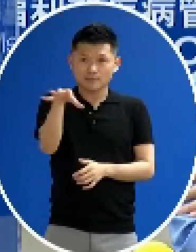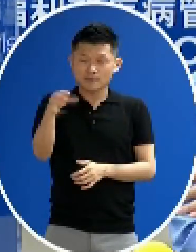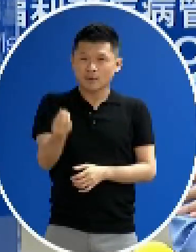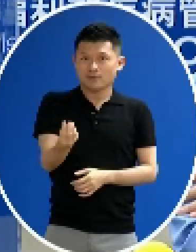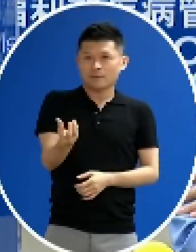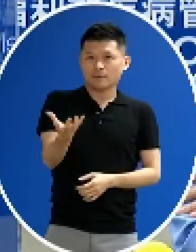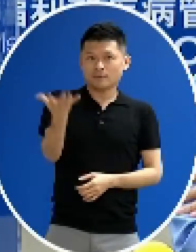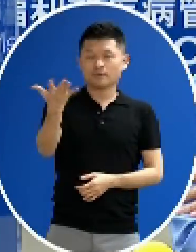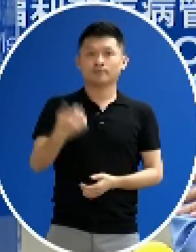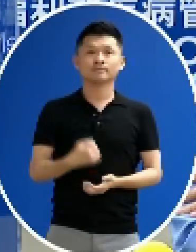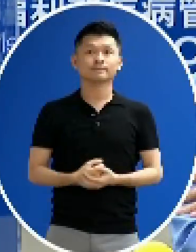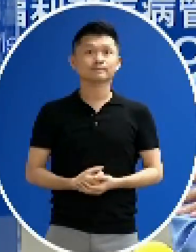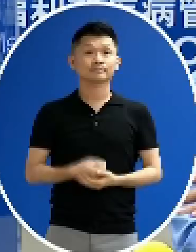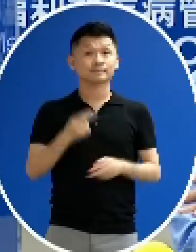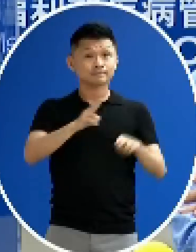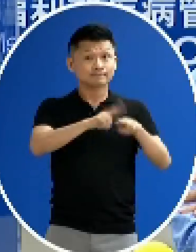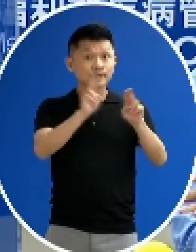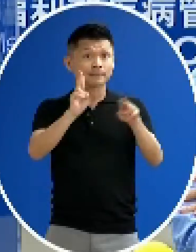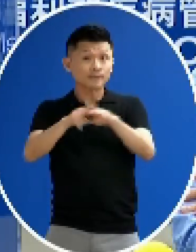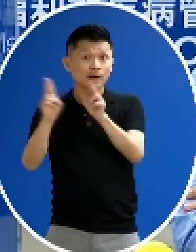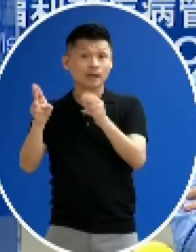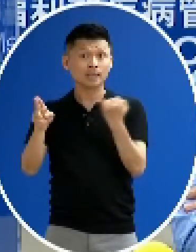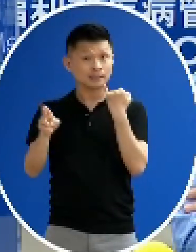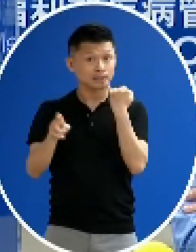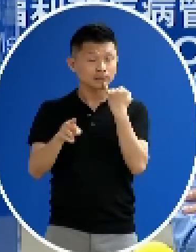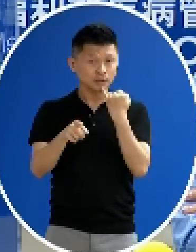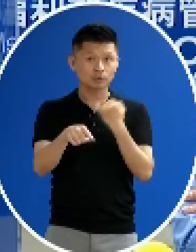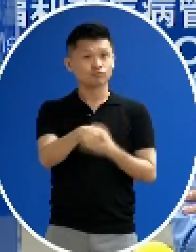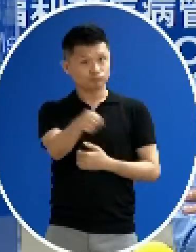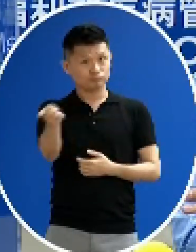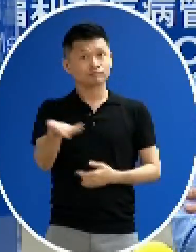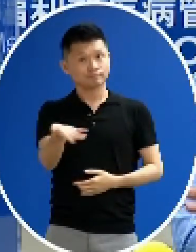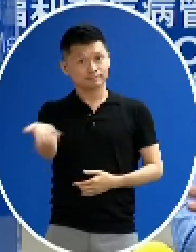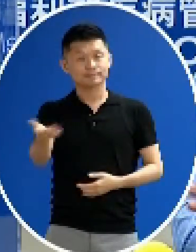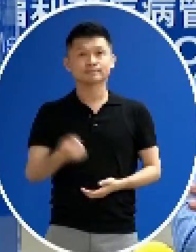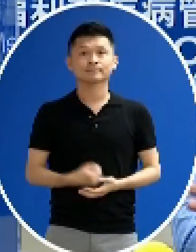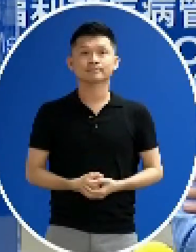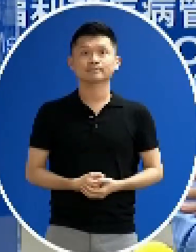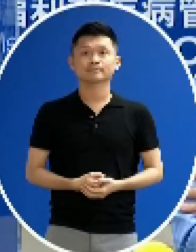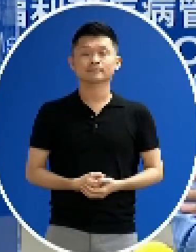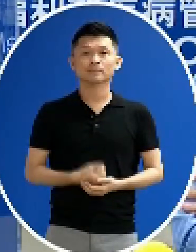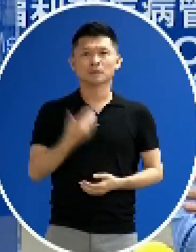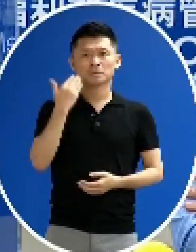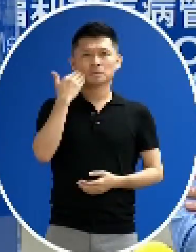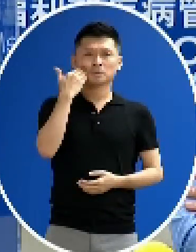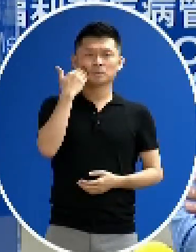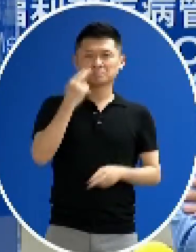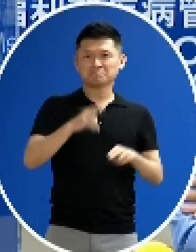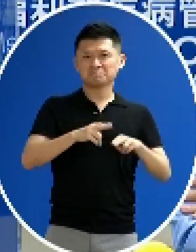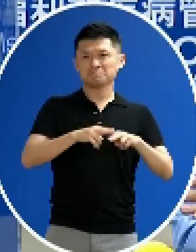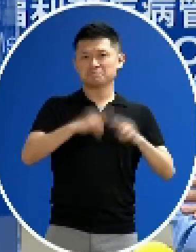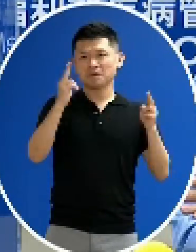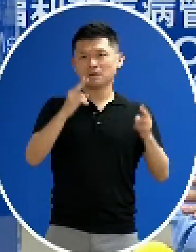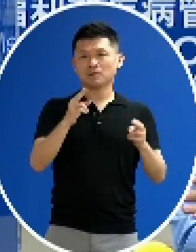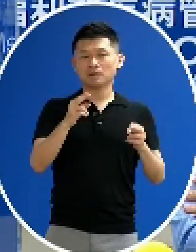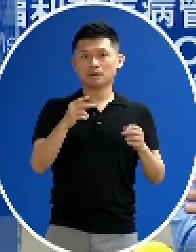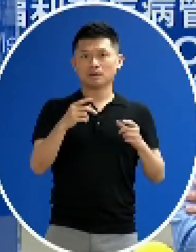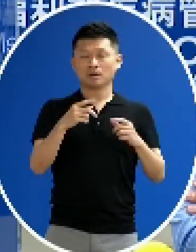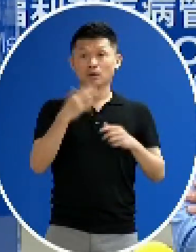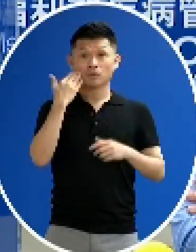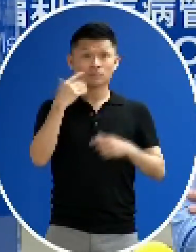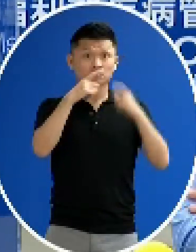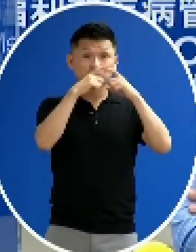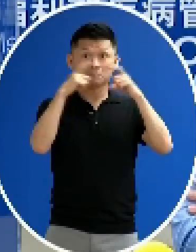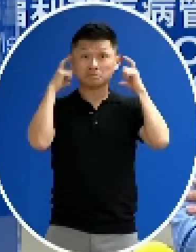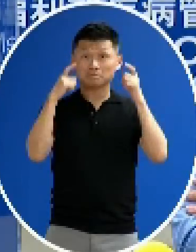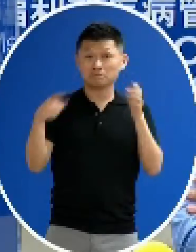哈可以开放的地方就来开放。好，那我们在没有办法开全程佩戴口罩的